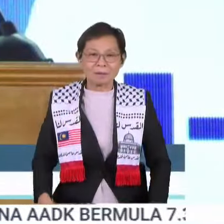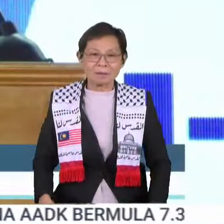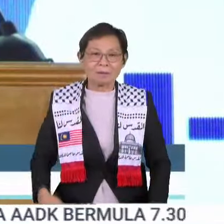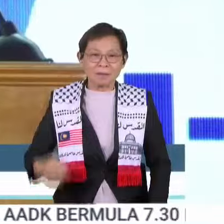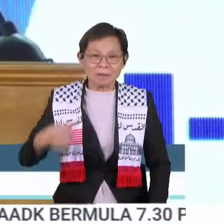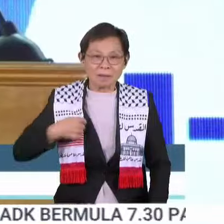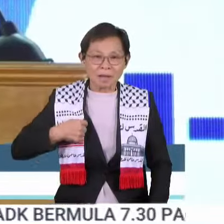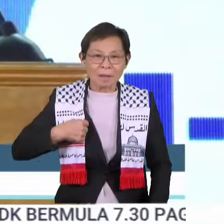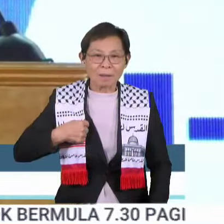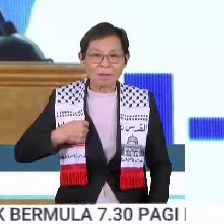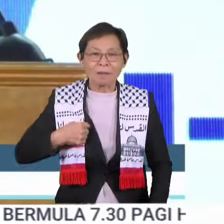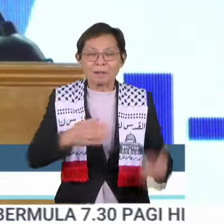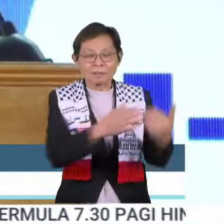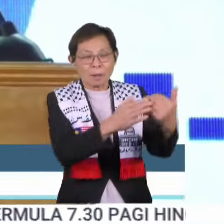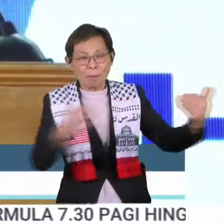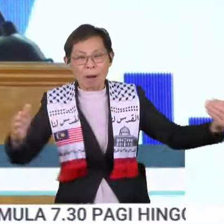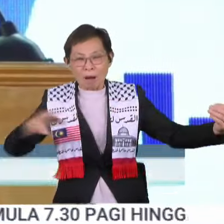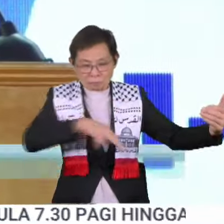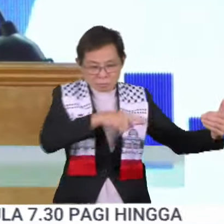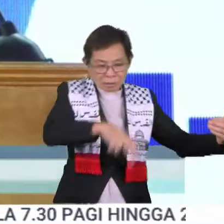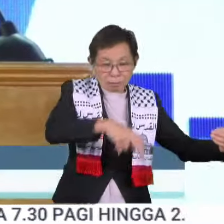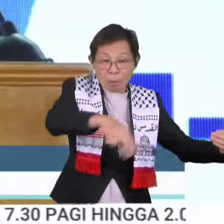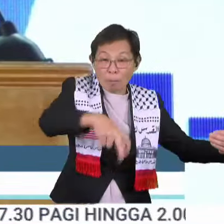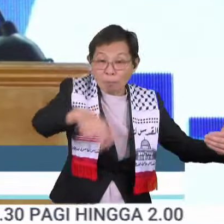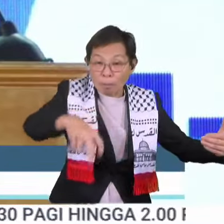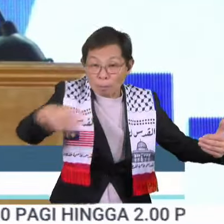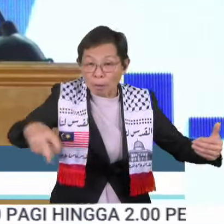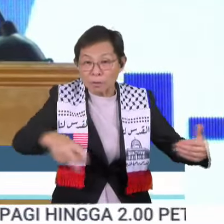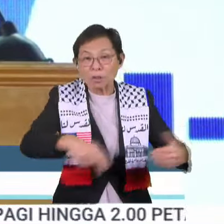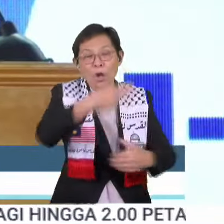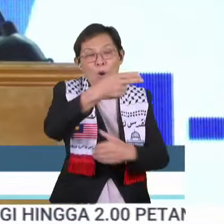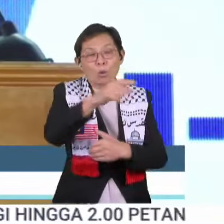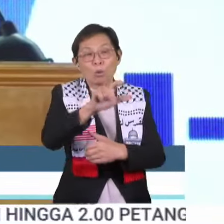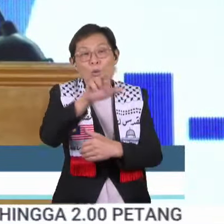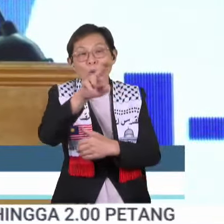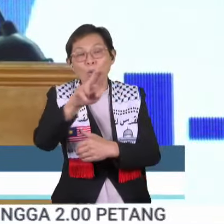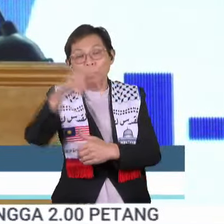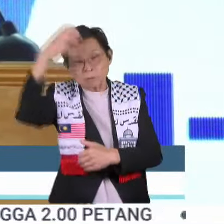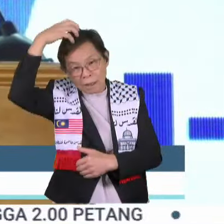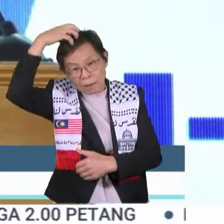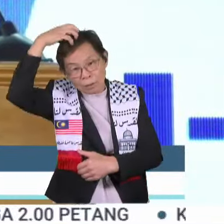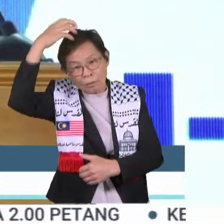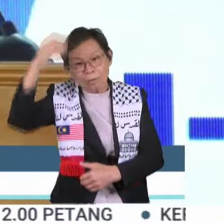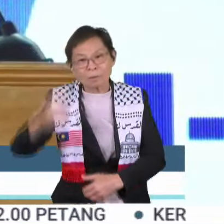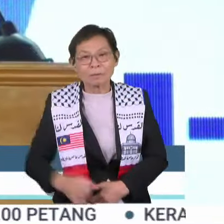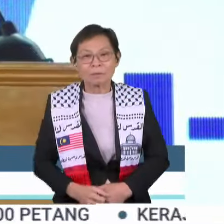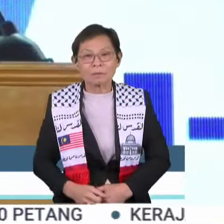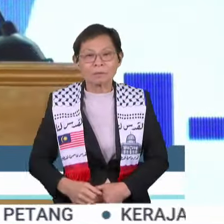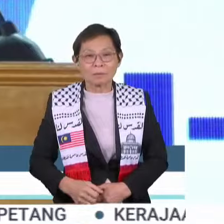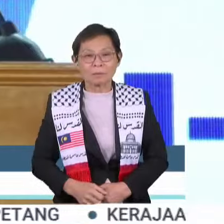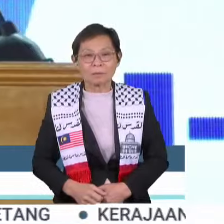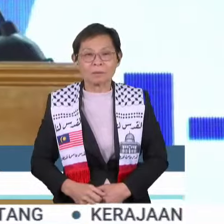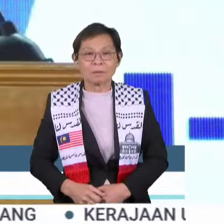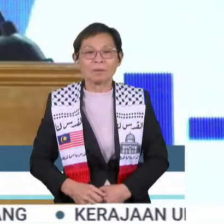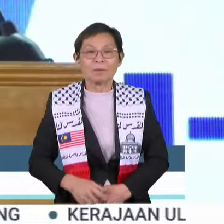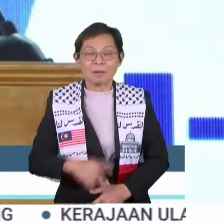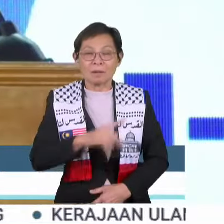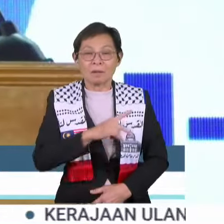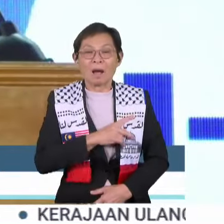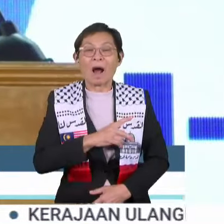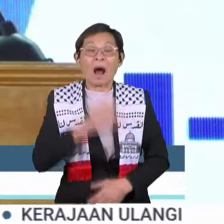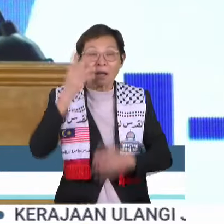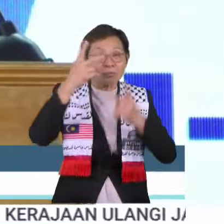rakyatad sepjang jelajah S di sangor dan menjelajah ke